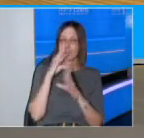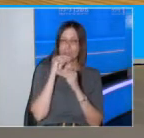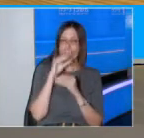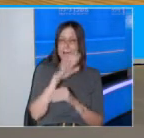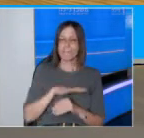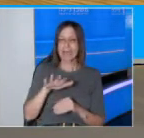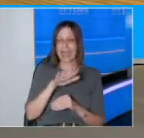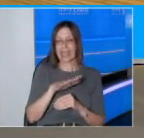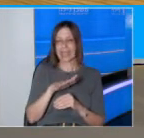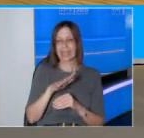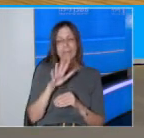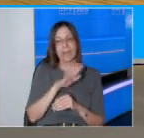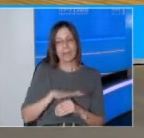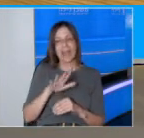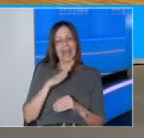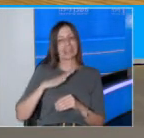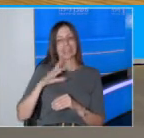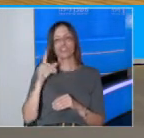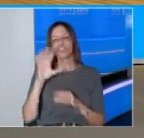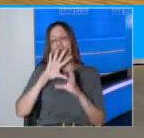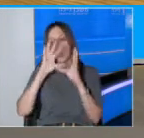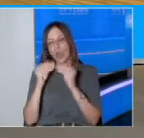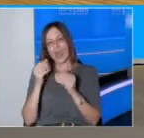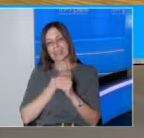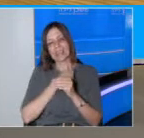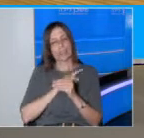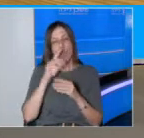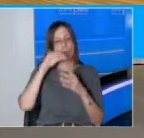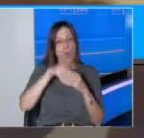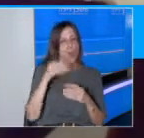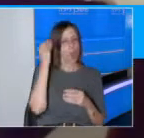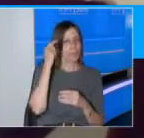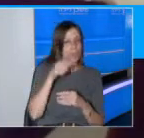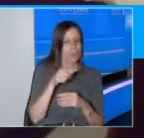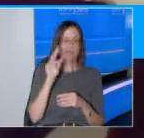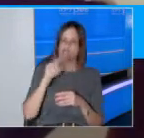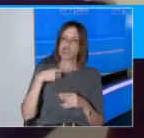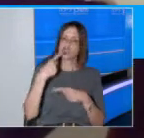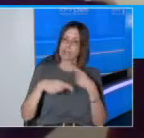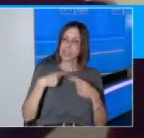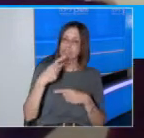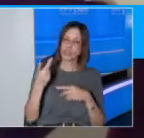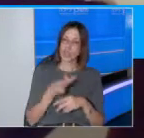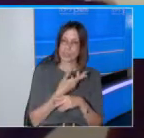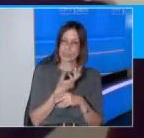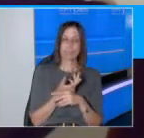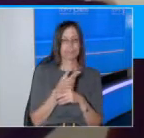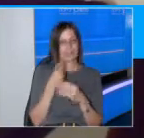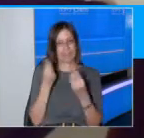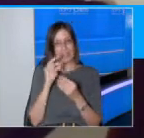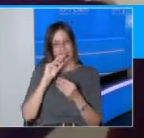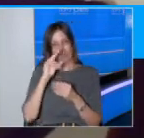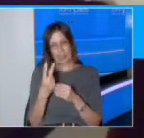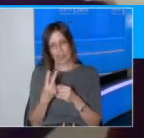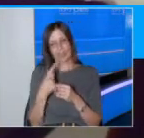חינוך ממלכתית שכל הדתיים לא לומדים בה. נתחיל עם זה, אז זה לא לדתיים וחילונים. אבל יש מסורתיים. רגע, שנייה אחת. דבר שני, אני